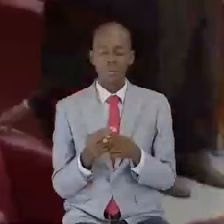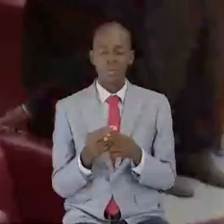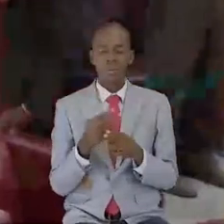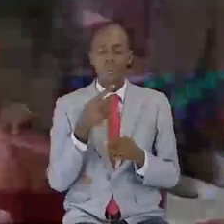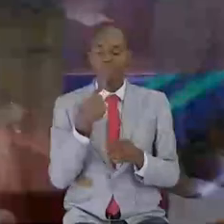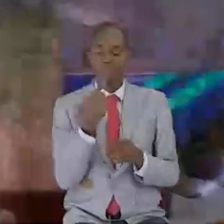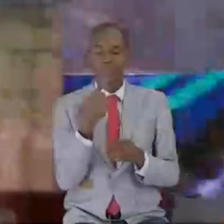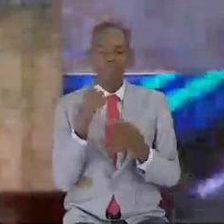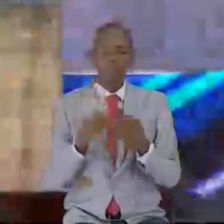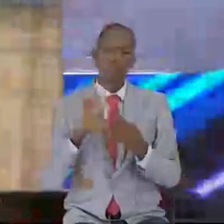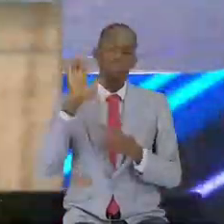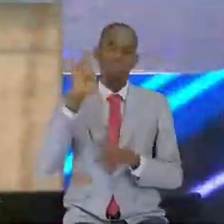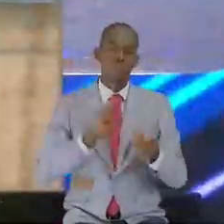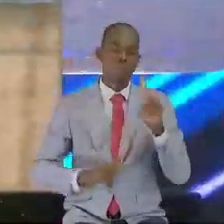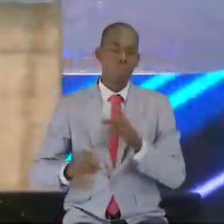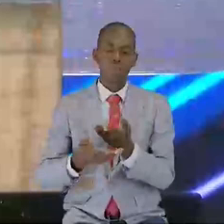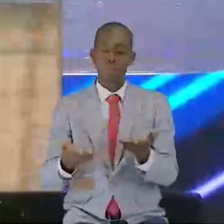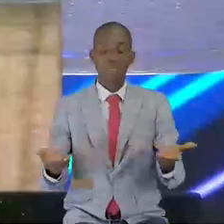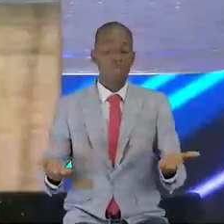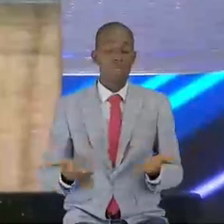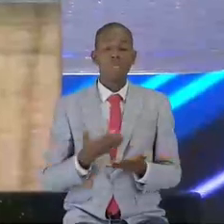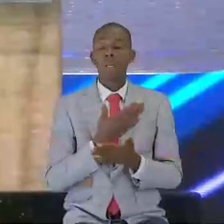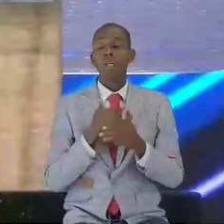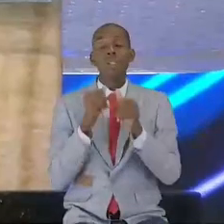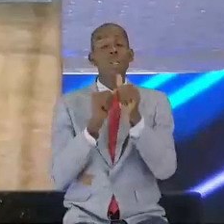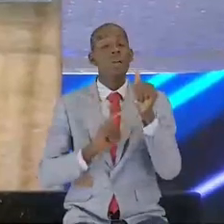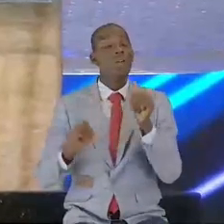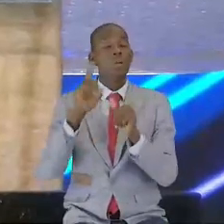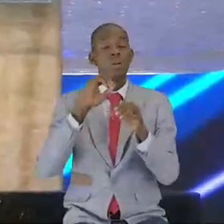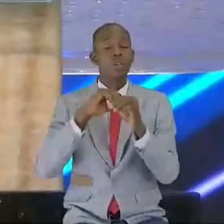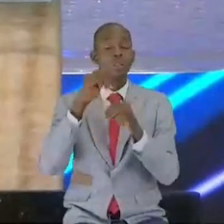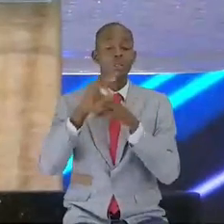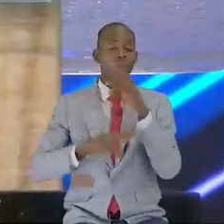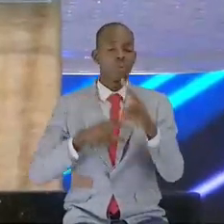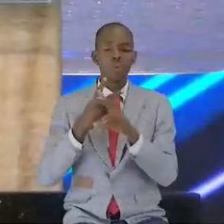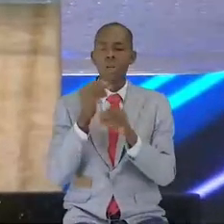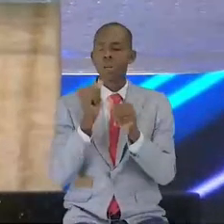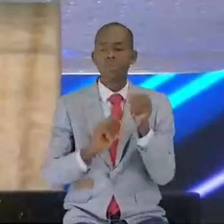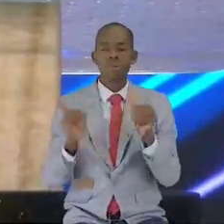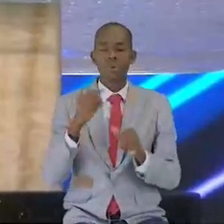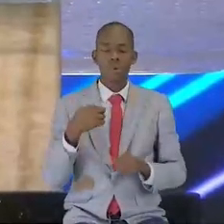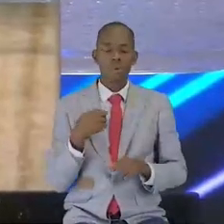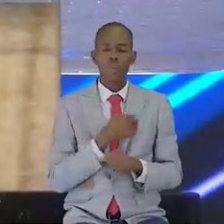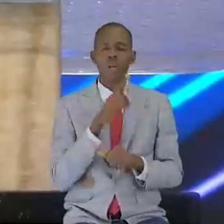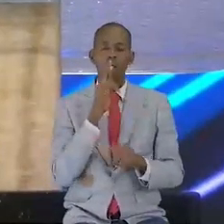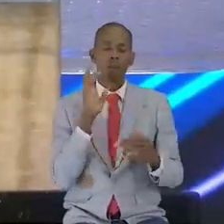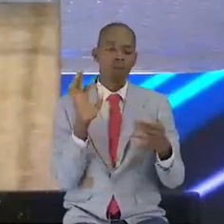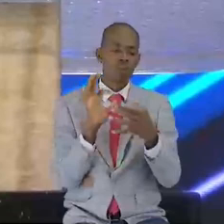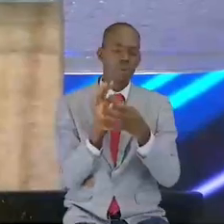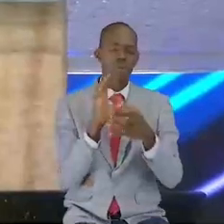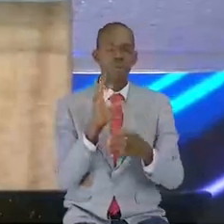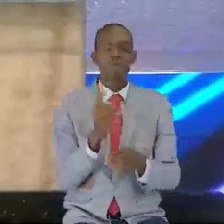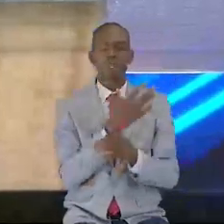Parle à ton peuple ici et partout dans le monde, partout nous sommes connectés et que